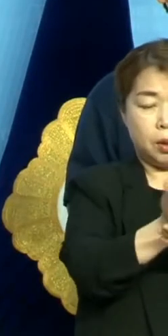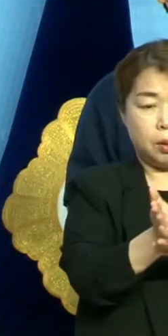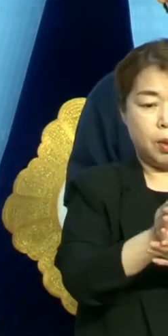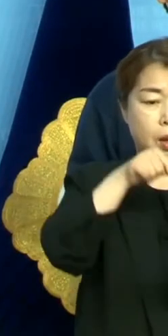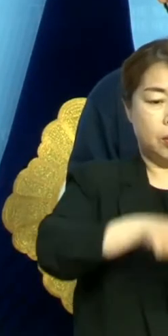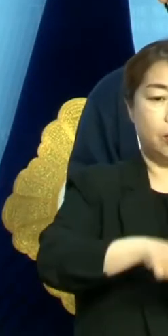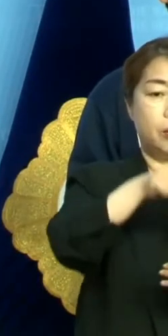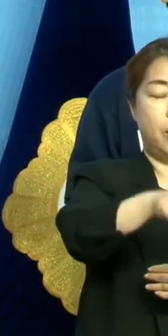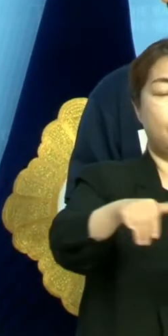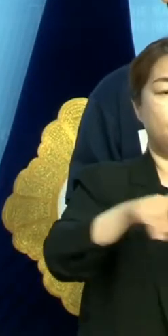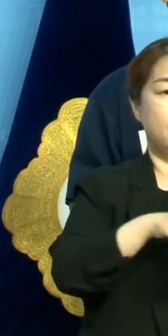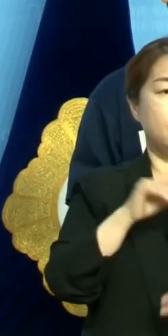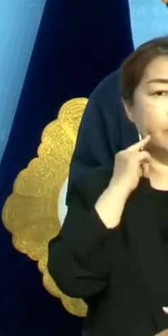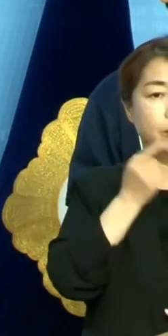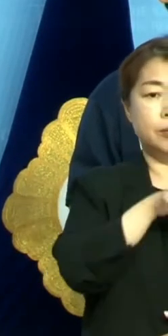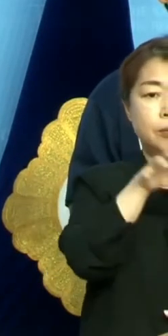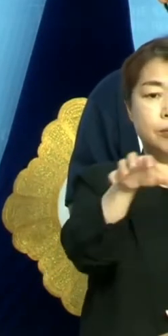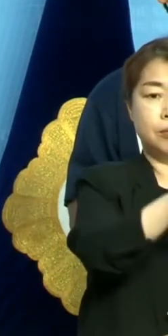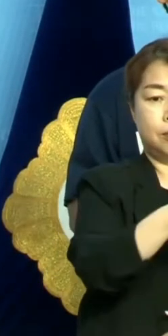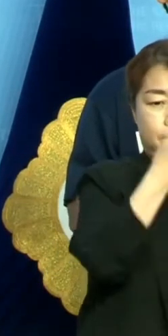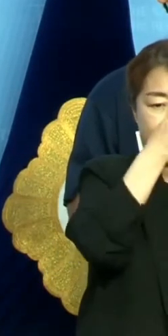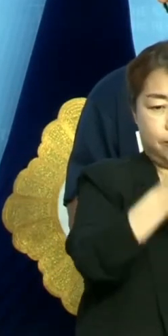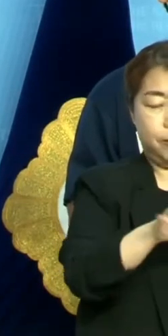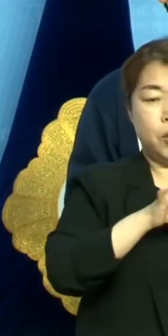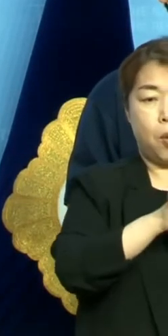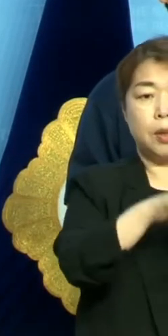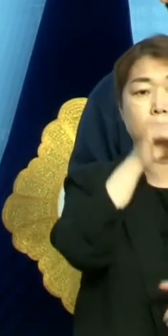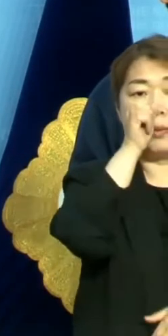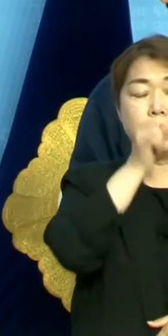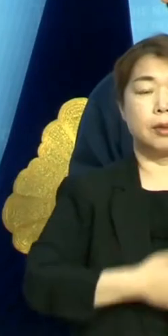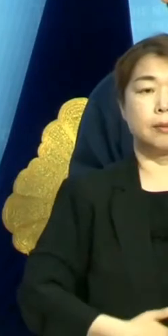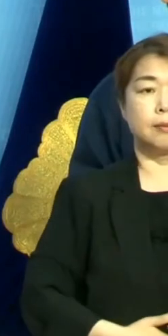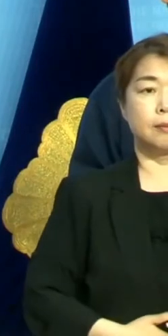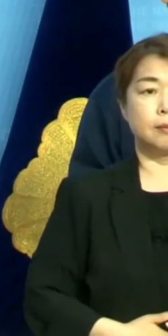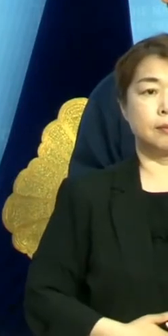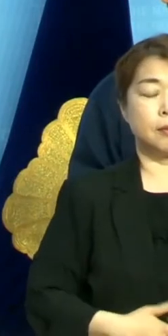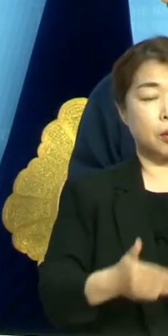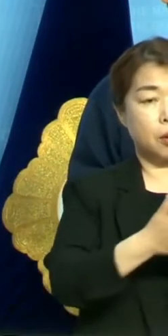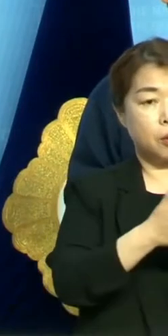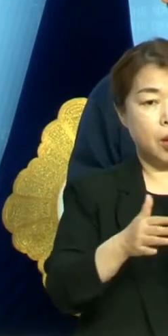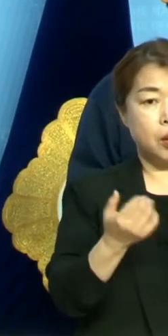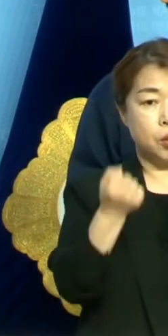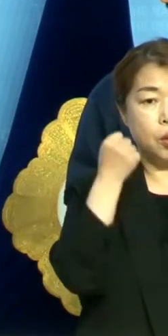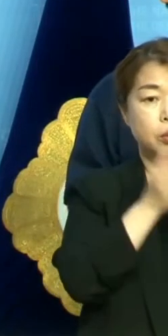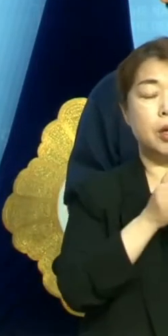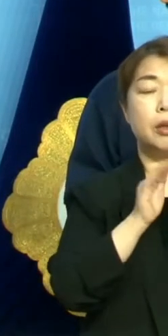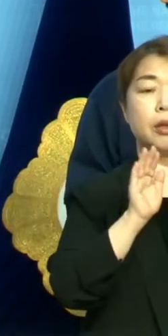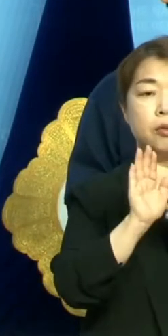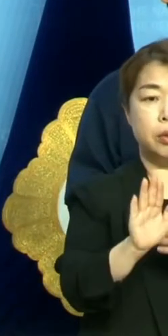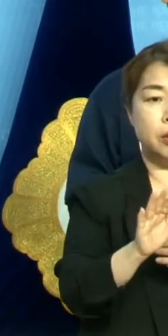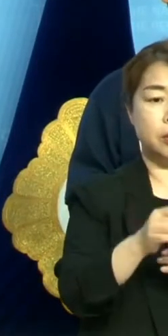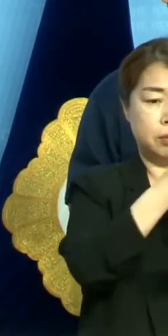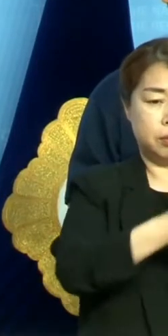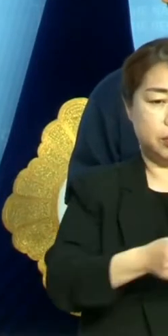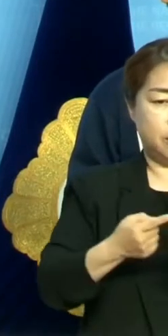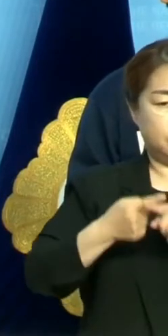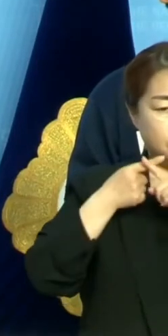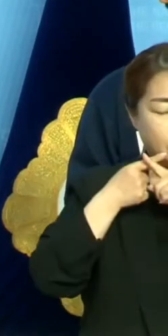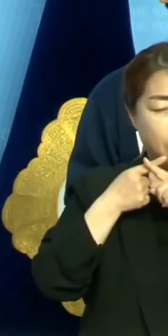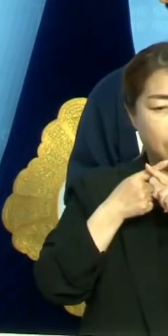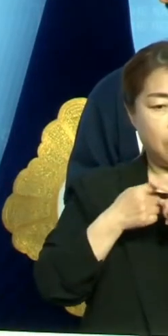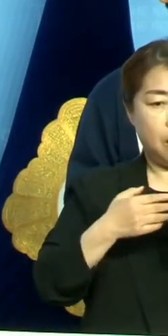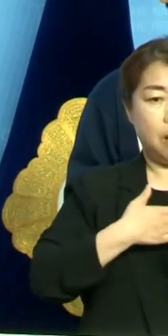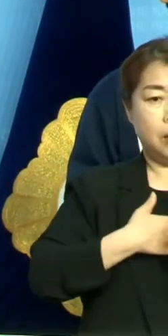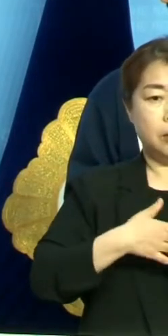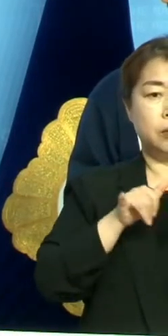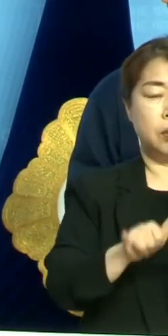교회의 문화 예술계 현장이 밀접하게 연결되어 있습니다 때문에 졸업 이후에도 불이익을 받을까 하는 우려로